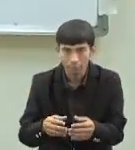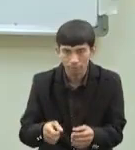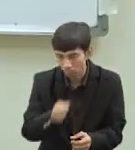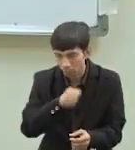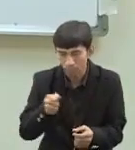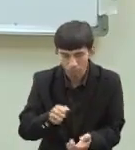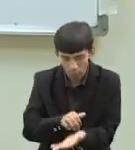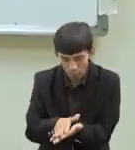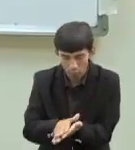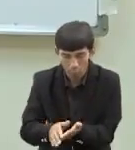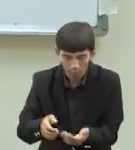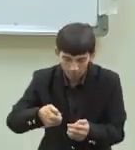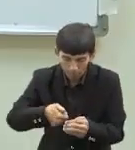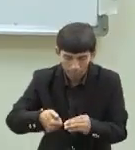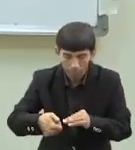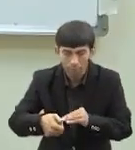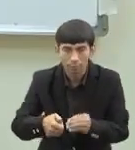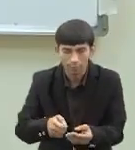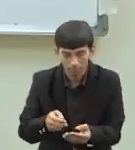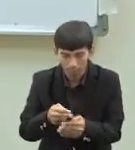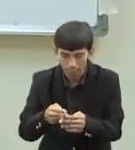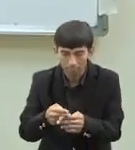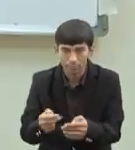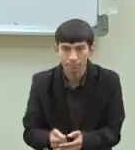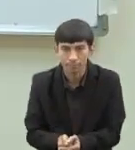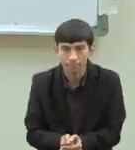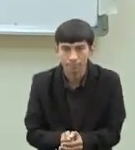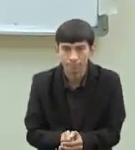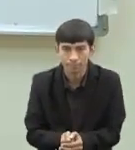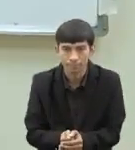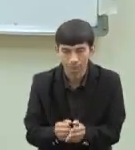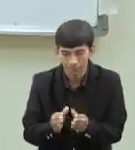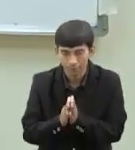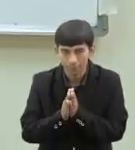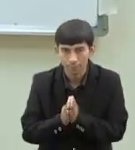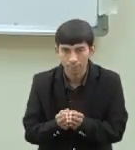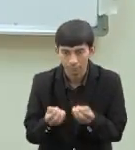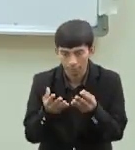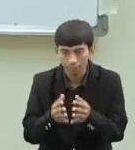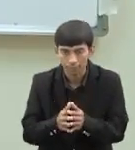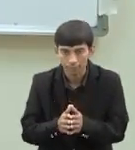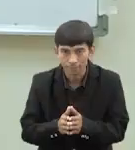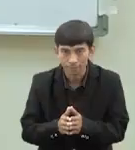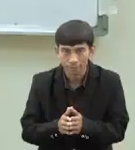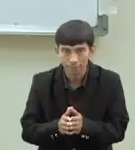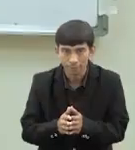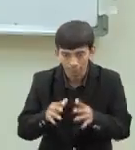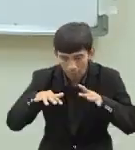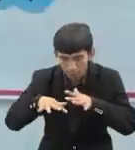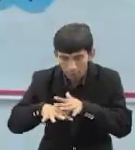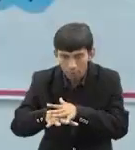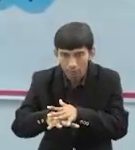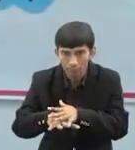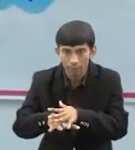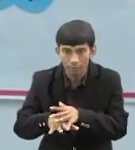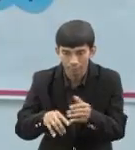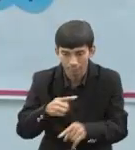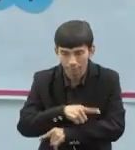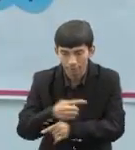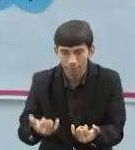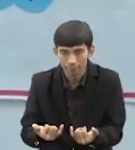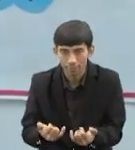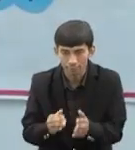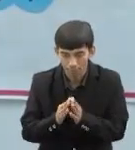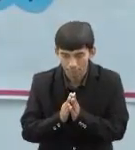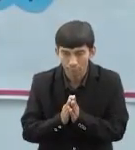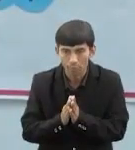khuôn pran chưa ngụy tật đau sầm bụi sa cặp cả chọi clay clay nè con nè chà អកូនច្រើនទាំងអស់គ្នាសម្រាប់ការចូលរួមរៀនជាមួយអ្នកគ្រូ